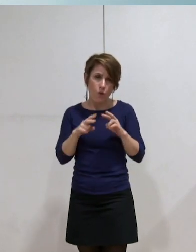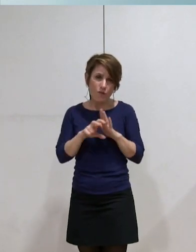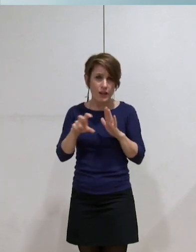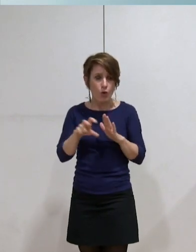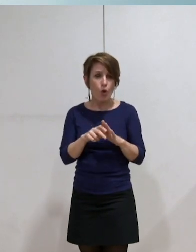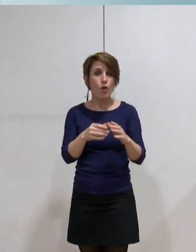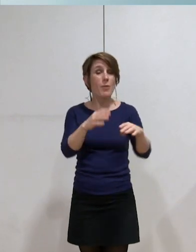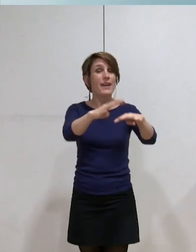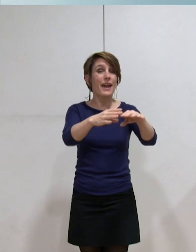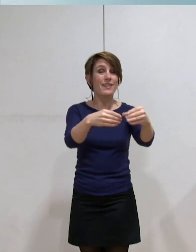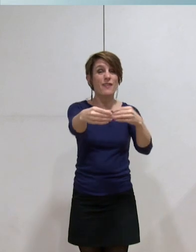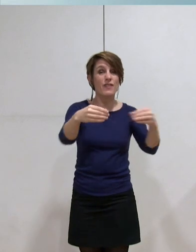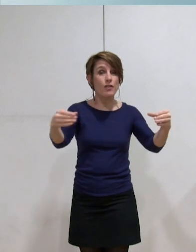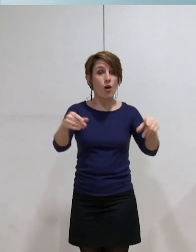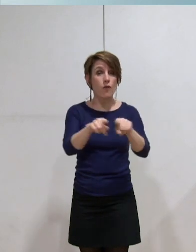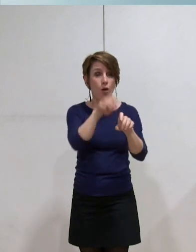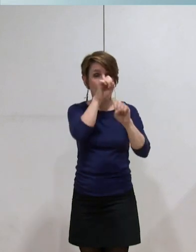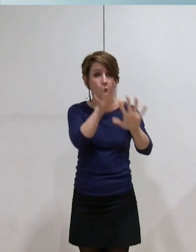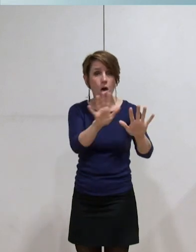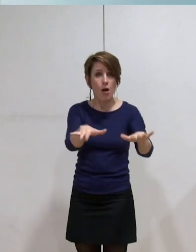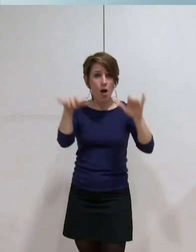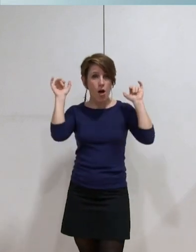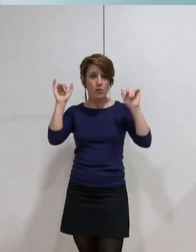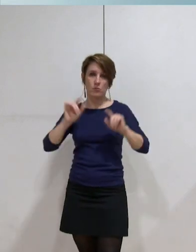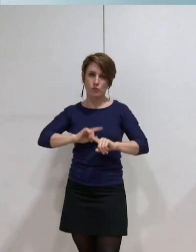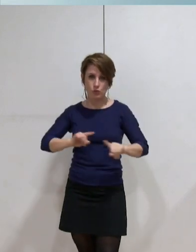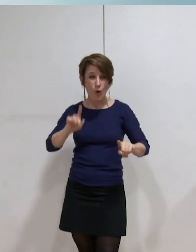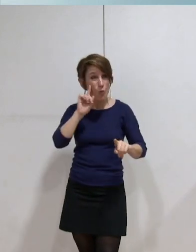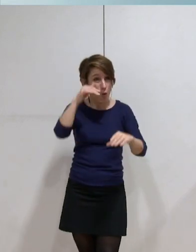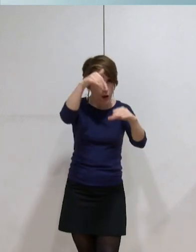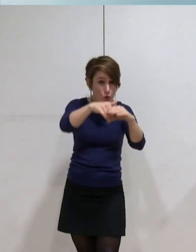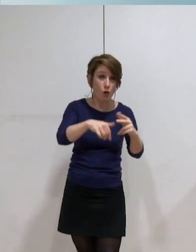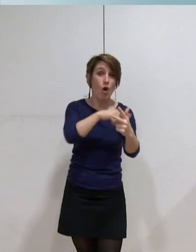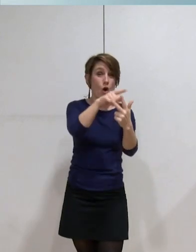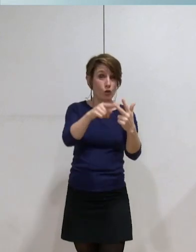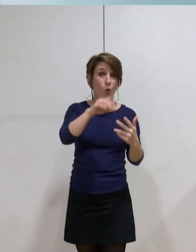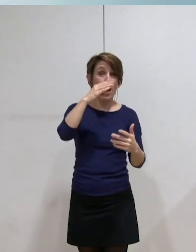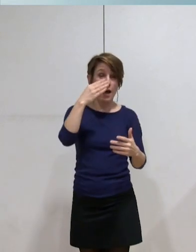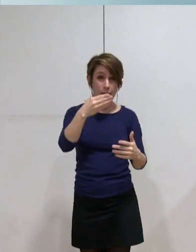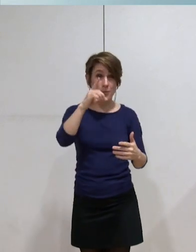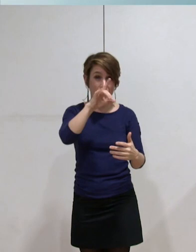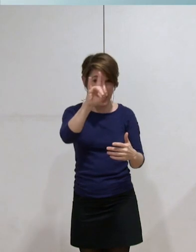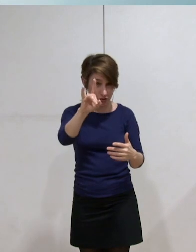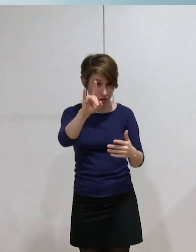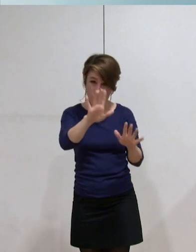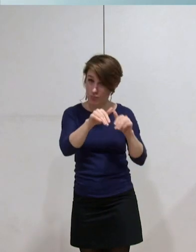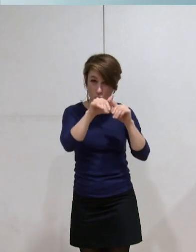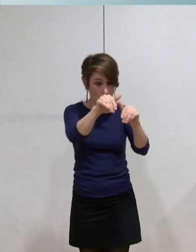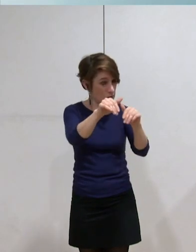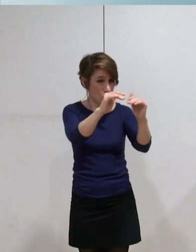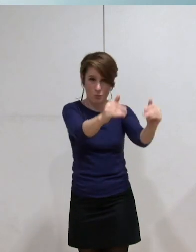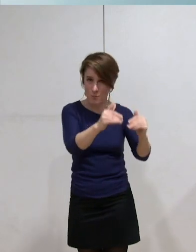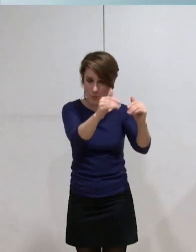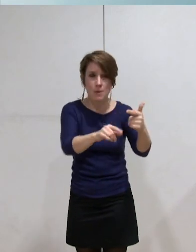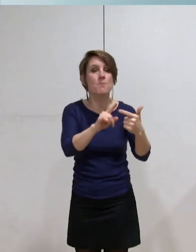le secteur de la Villeneuve puisque le secteur de la ville neuve compte 3IS MDH qui resteront bien évidemment sur ce service